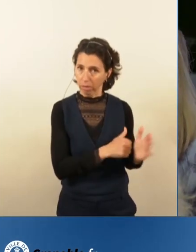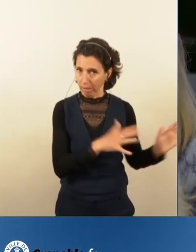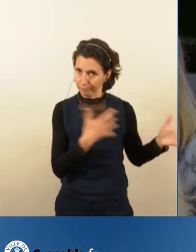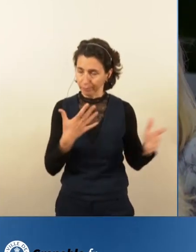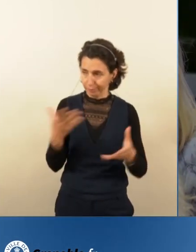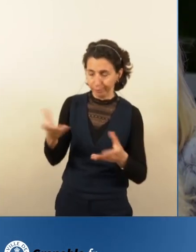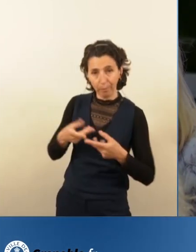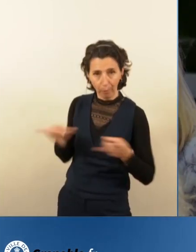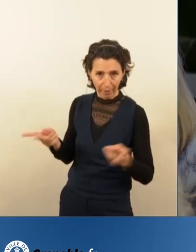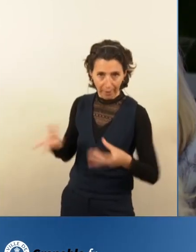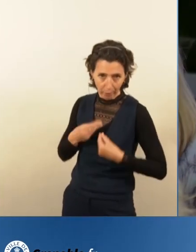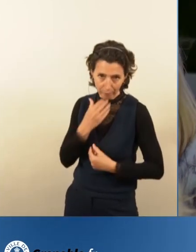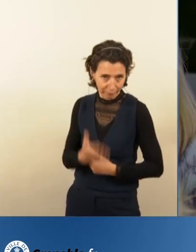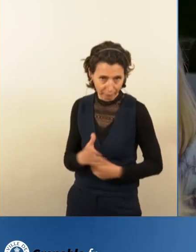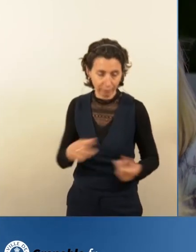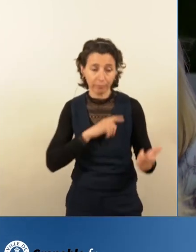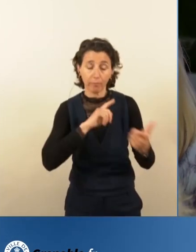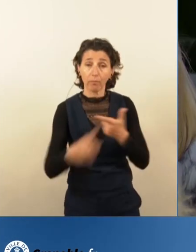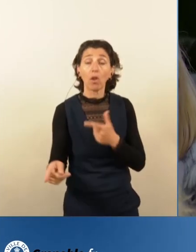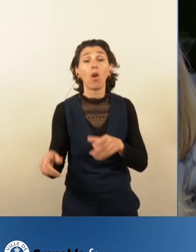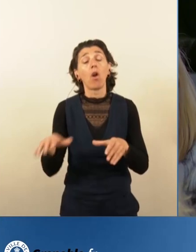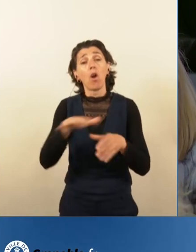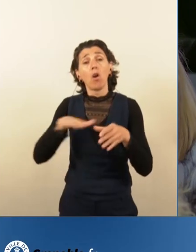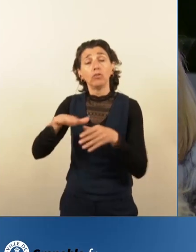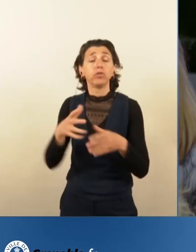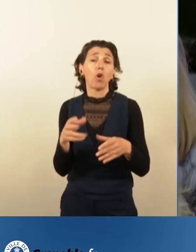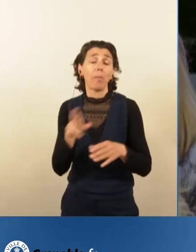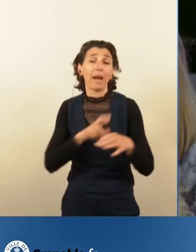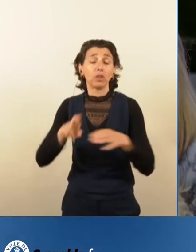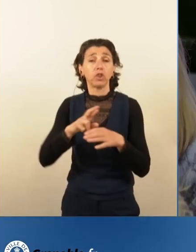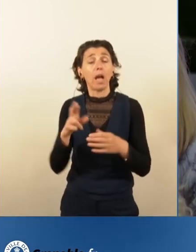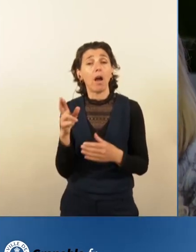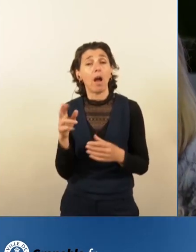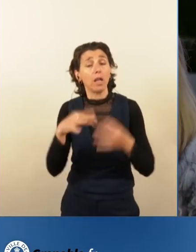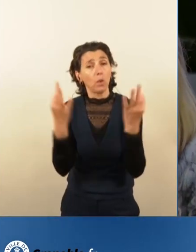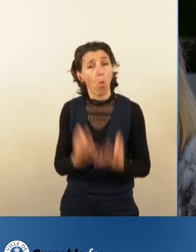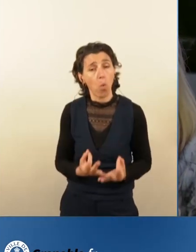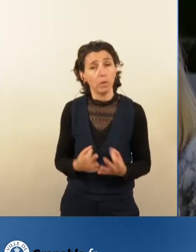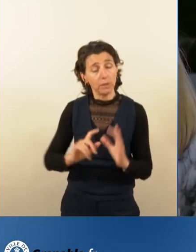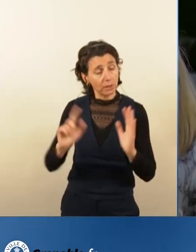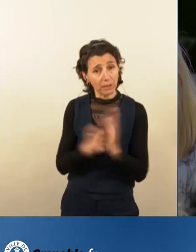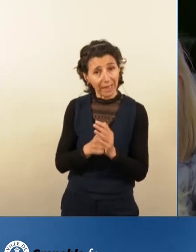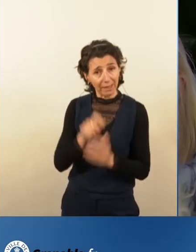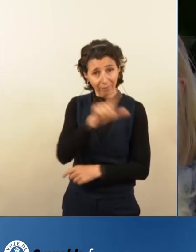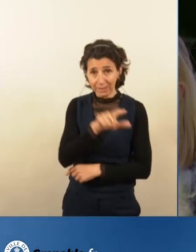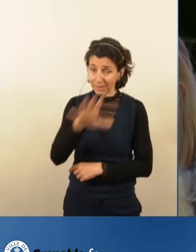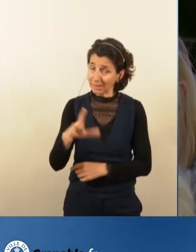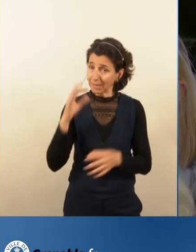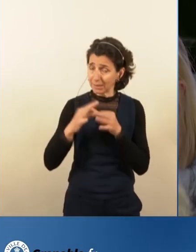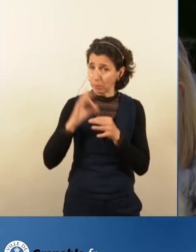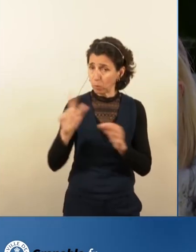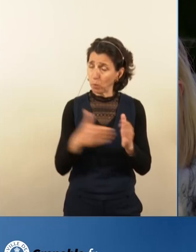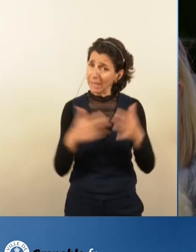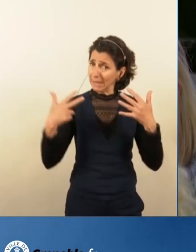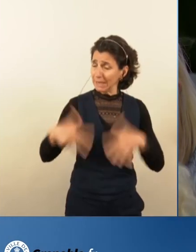sécurité et la chambre régionale des comptes vous a demandé le 25 septembre 2018 je la cite